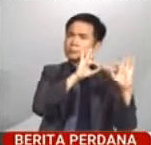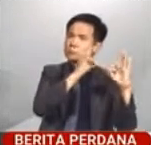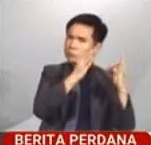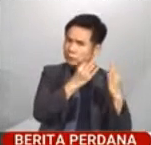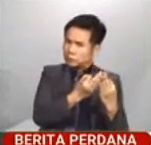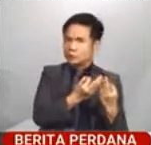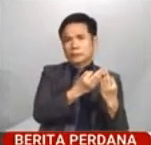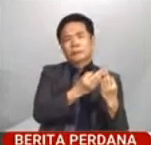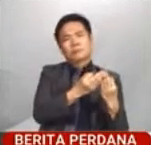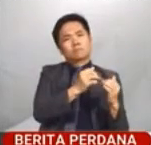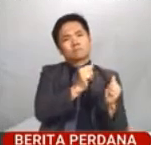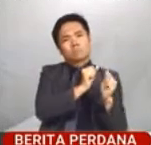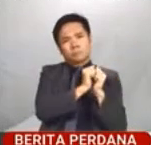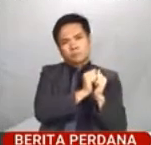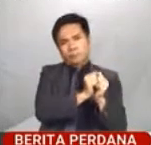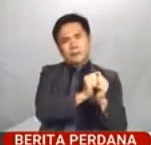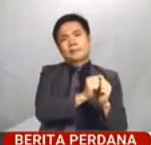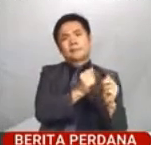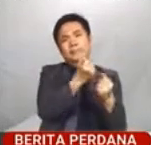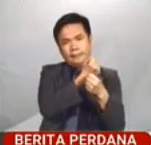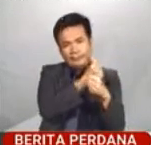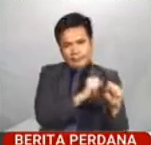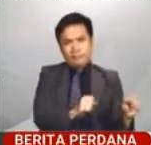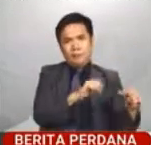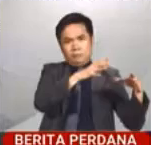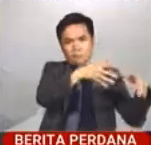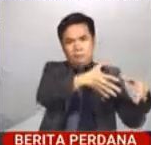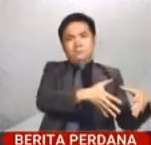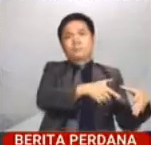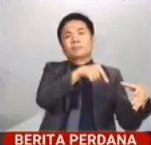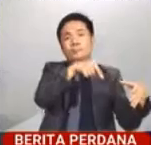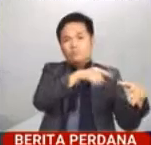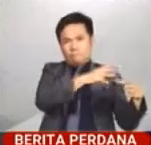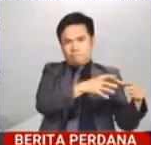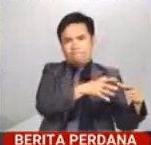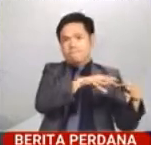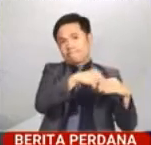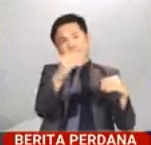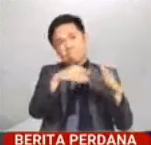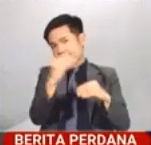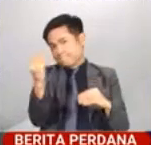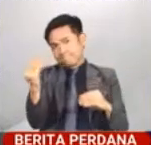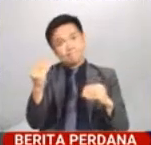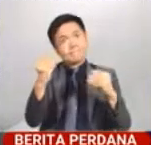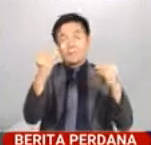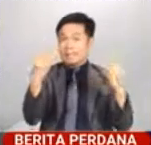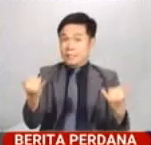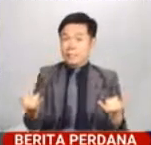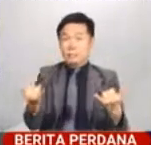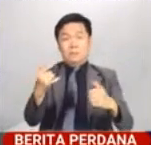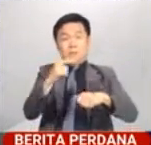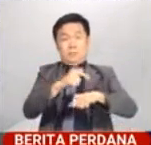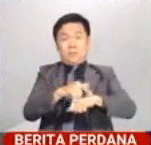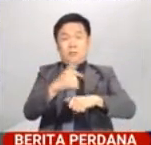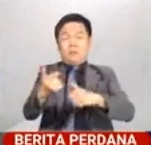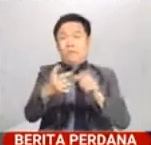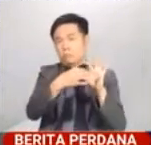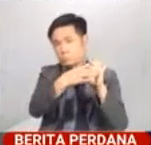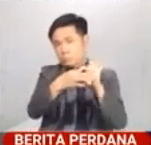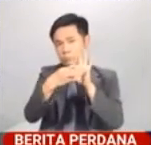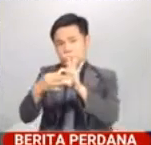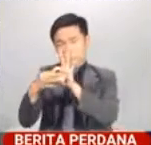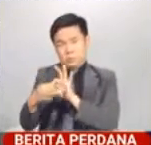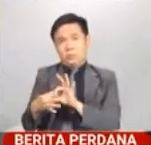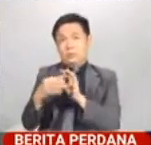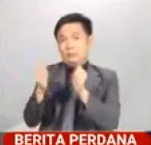rumah atau kawasan selamat yang dibenarkan menurutnya kini adalah masa untuk semua PH berganding bahu memainkan peranan